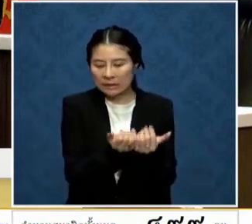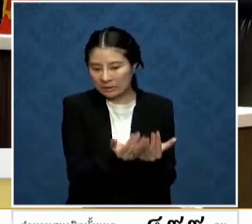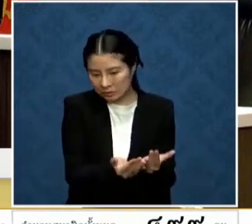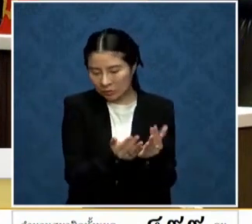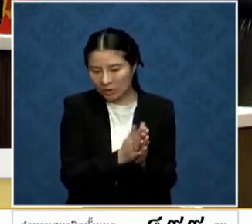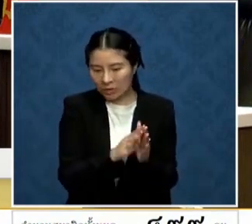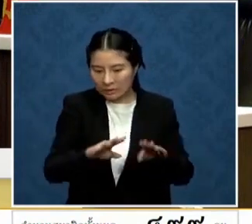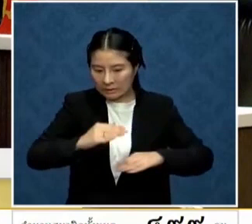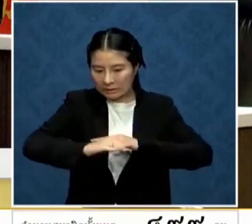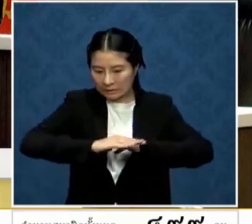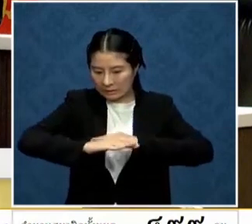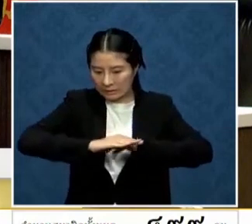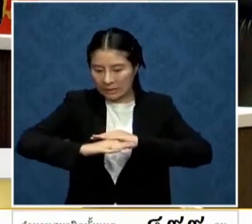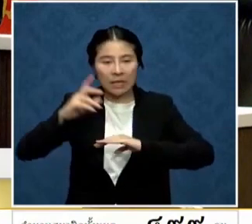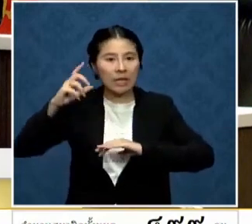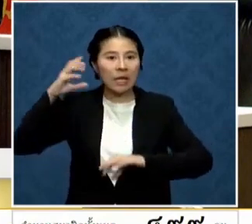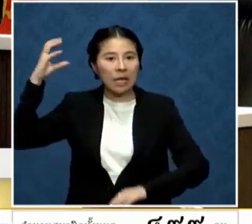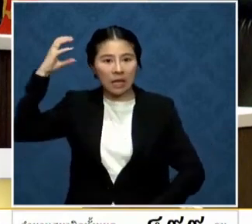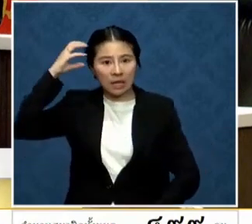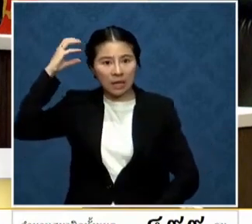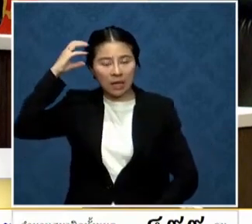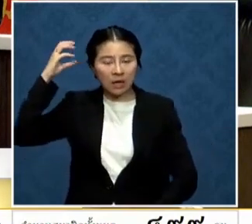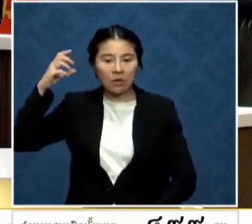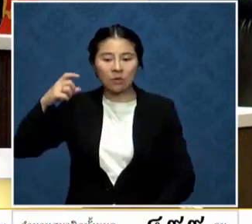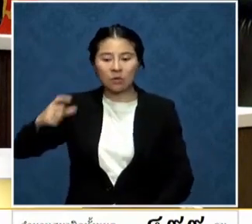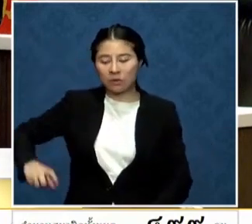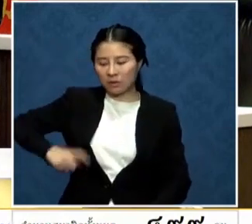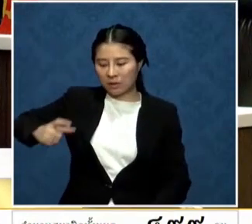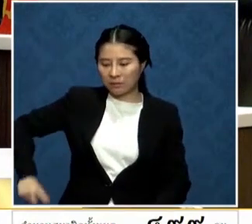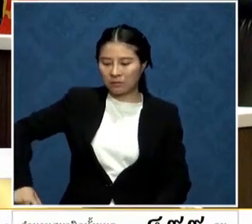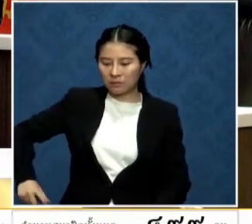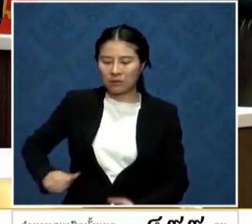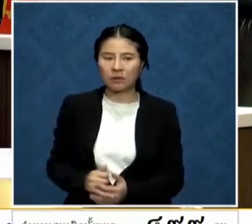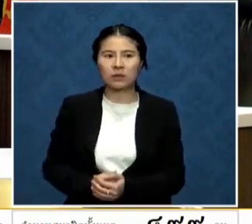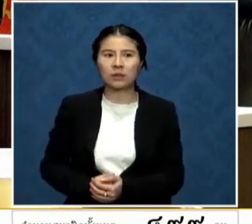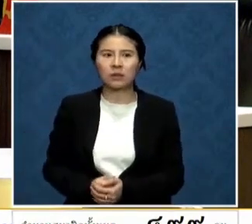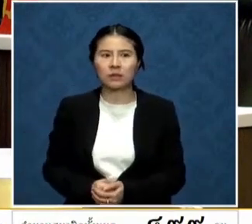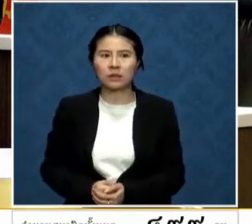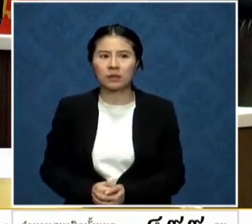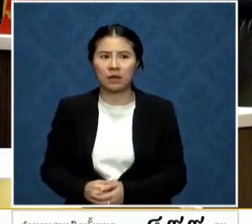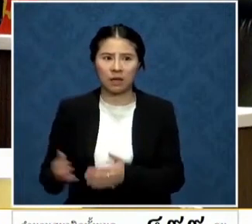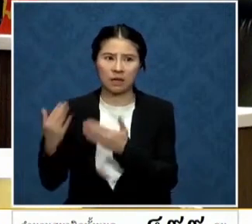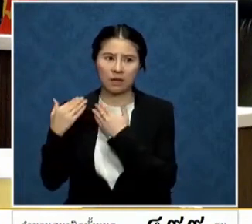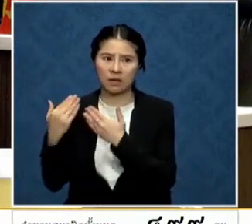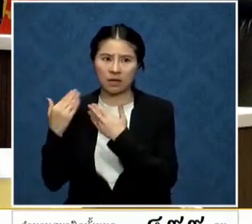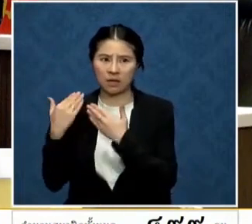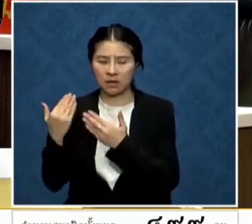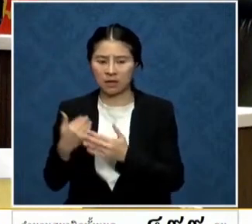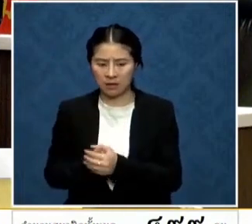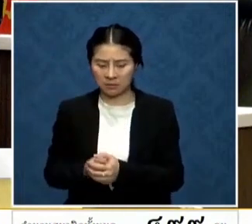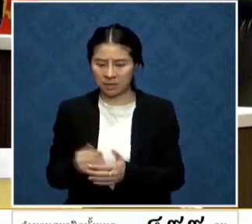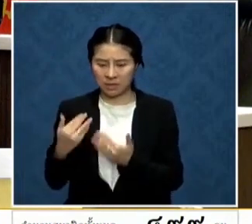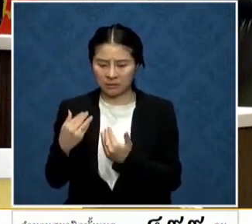เพื่อนบ้านนะครับลาวและกัมพูชานะครับเพื่อไปล้างตัวเอ่อให้สะอาดแล้วตีว่าเป็นลิงฟาร์มแลส่งกลับมายังไทยหรือส่ง